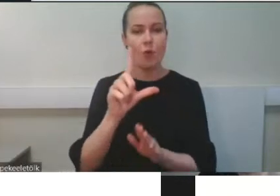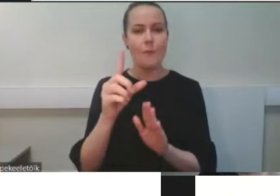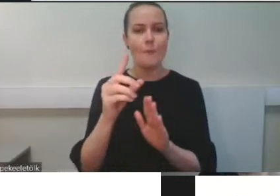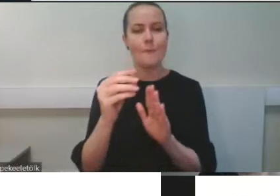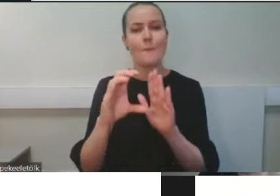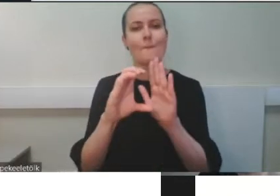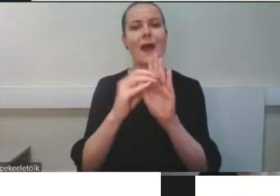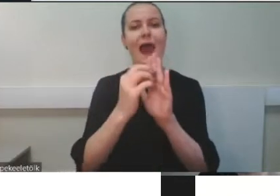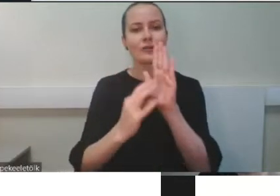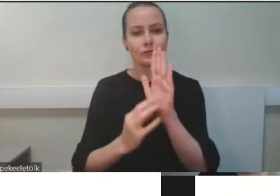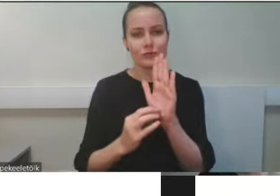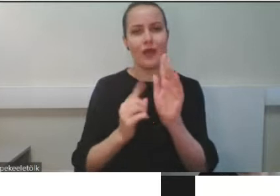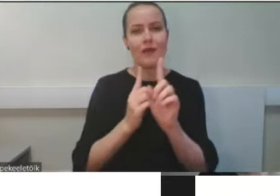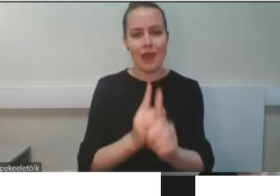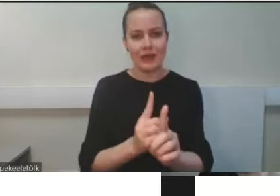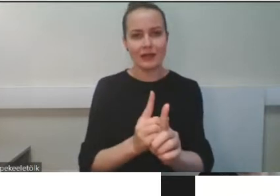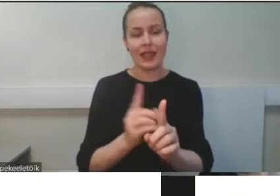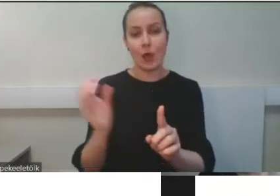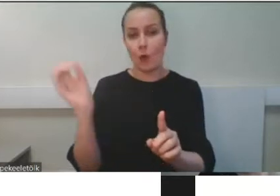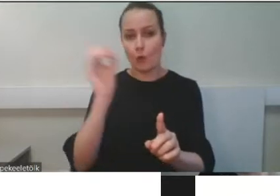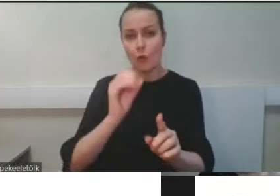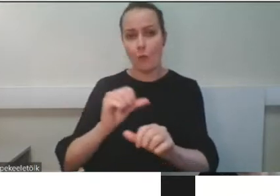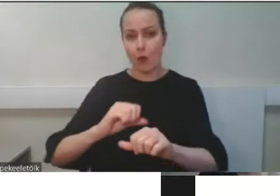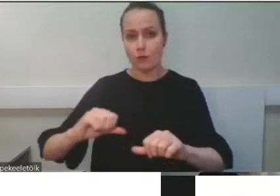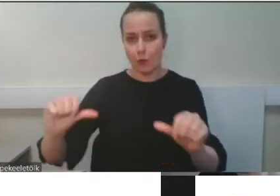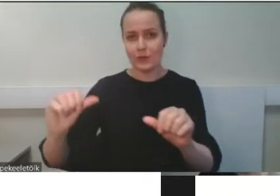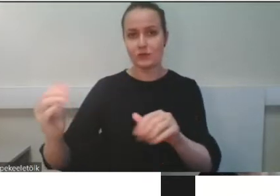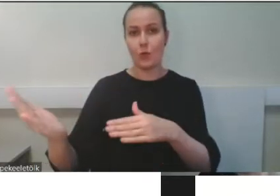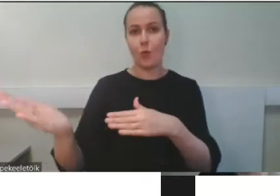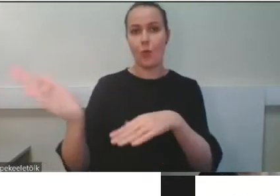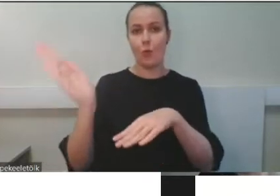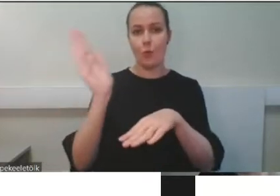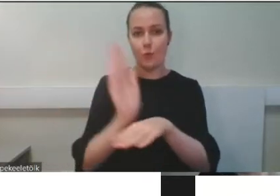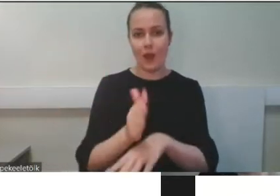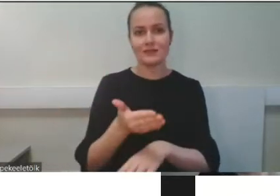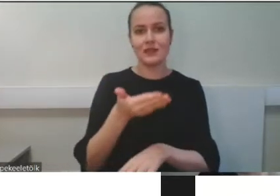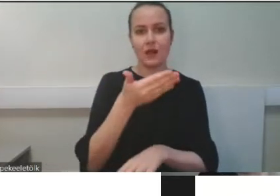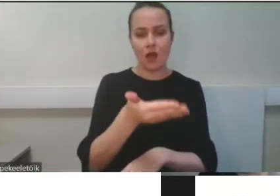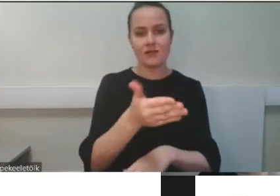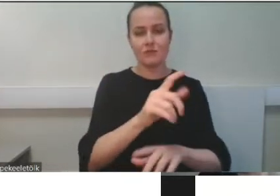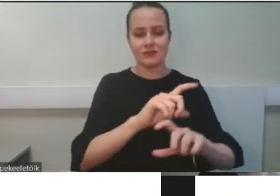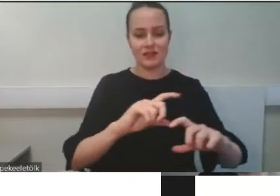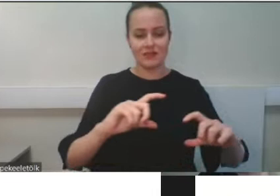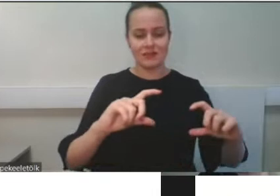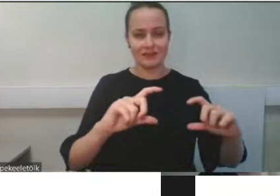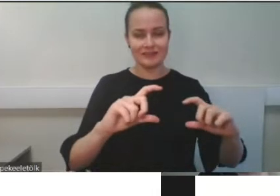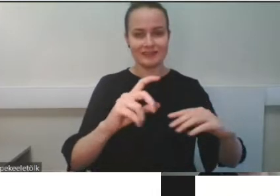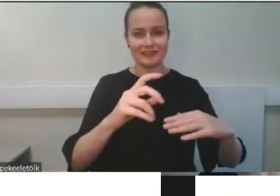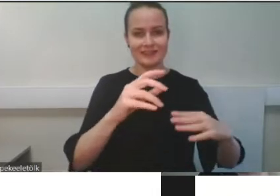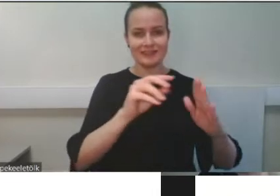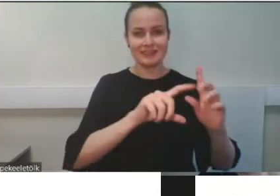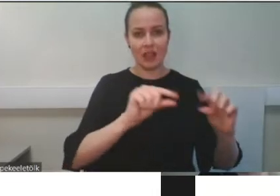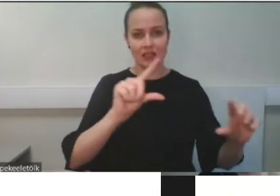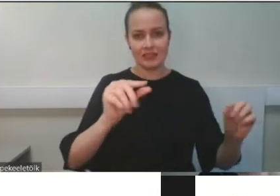määruste alusel, ehk siis Euroopa Komisjon annab ülesande Euroopa Statistikaametile teha